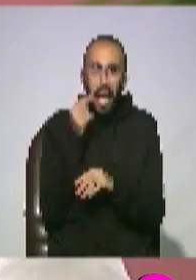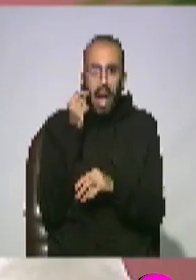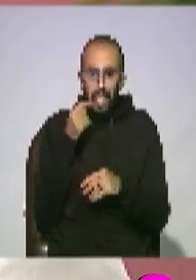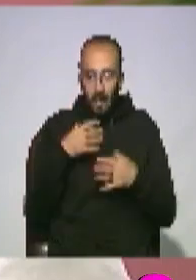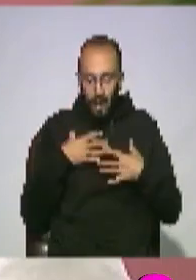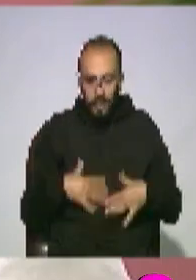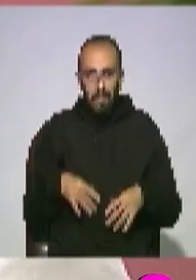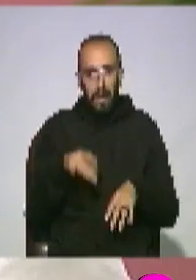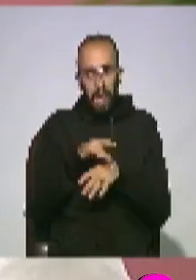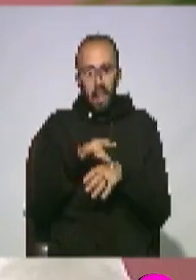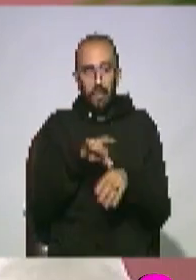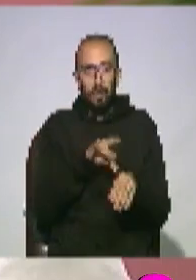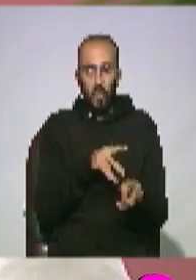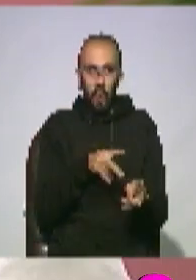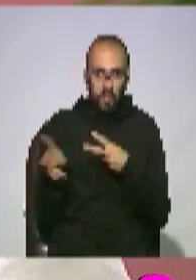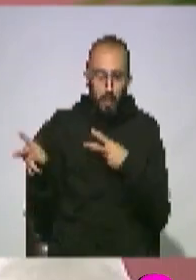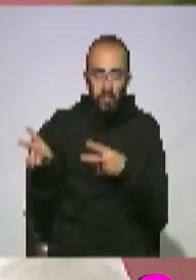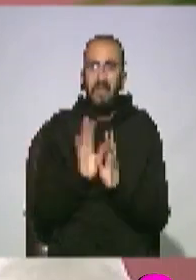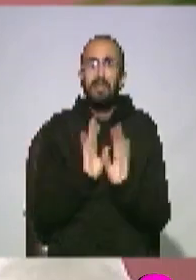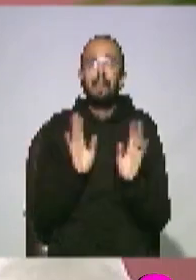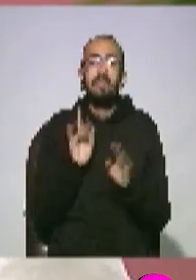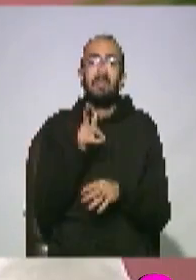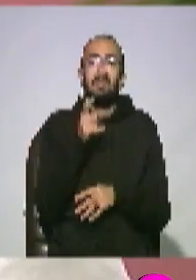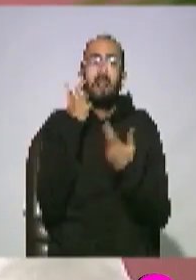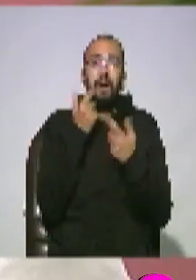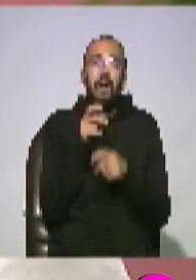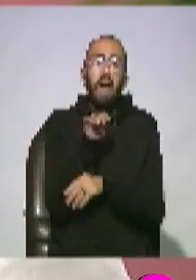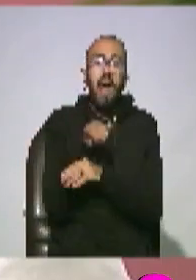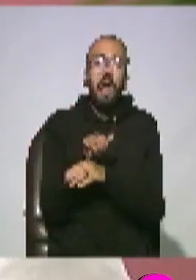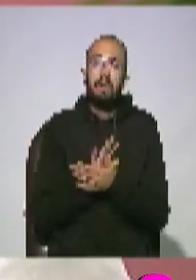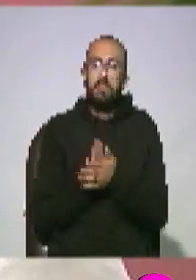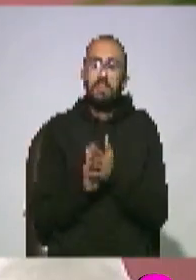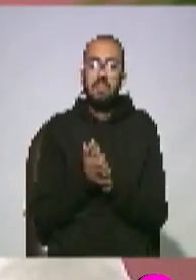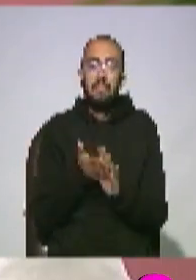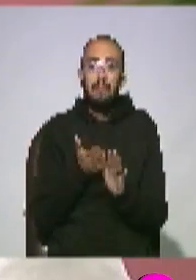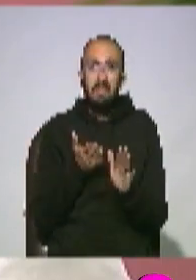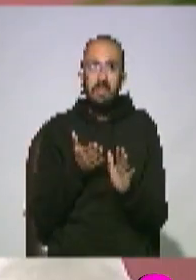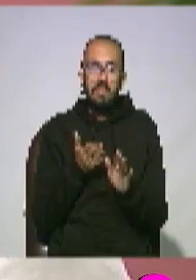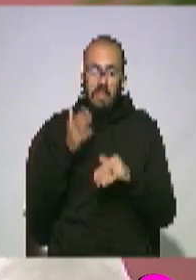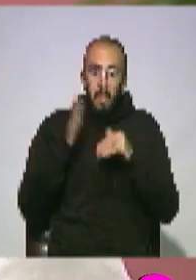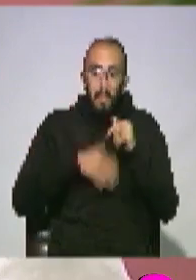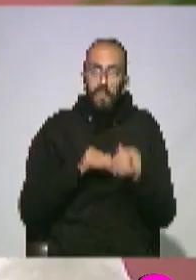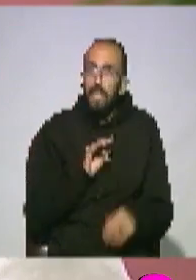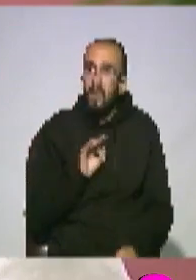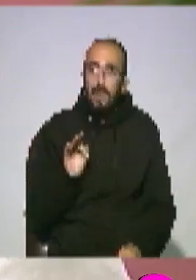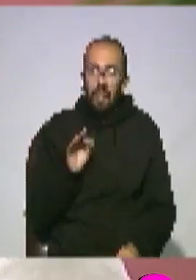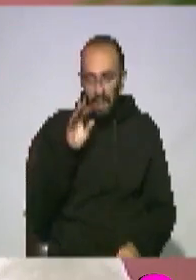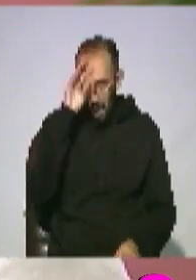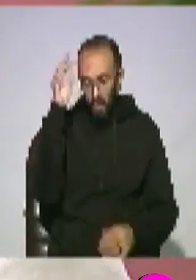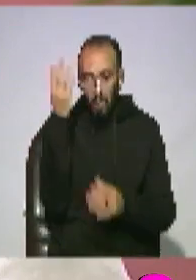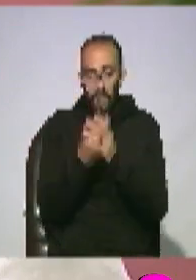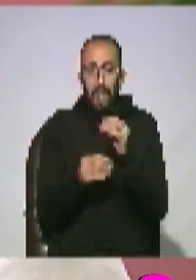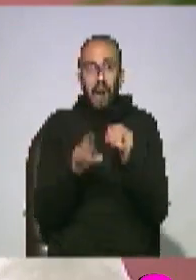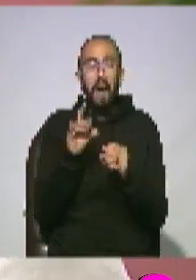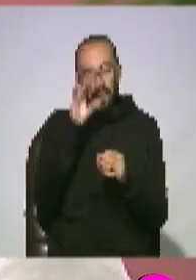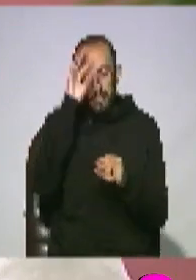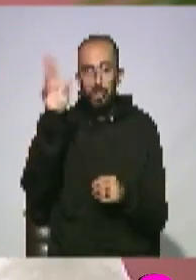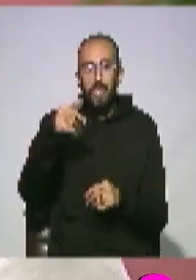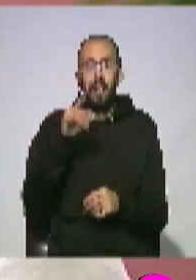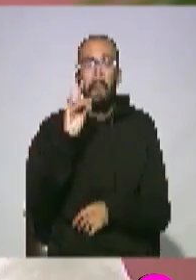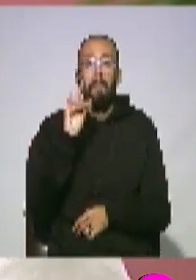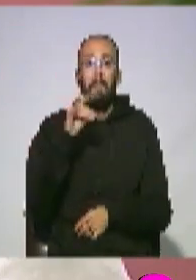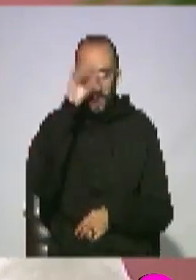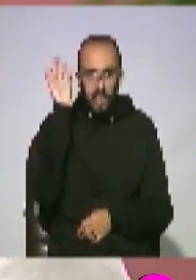ويروح للدكتور لو تعبان لا دي اسمها رعايه. لو في حد استأنس حيوان في بيته، ما يعني مع